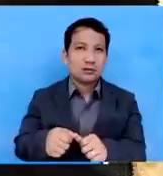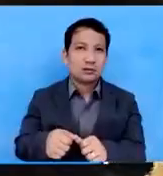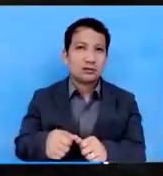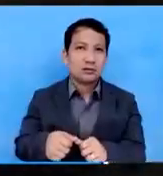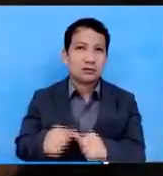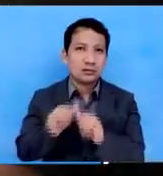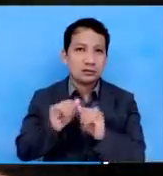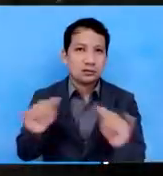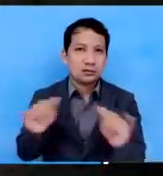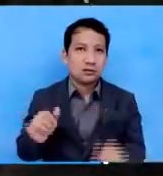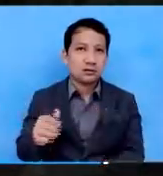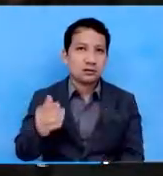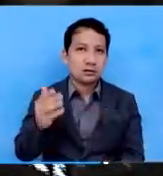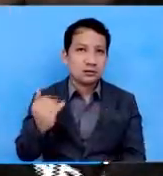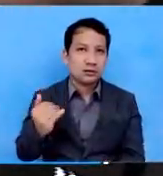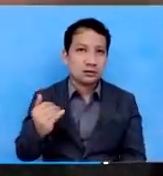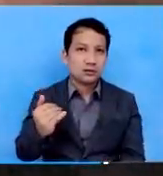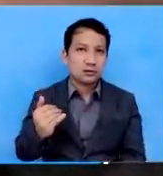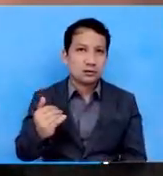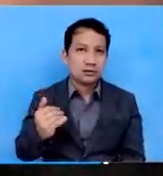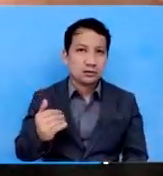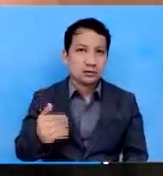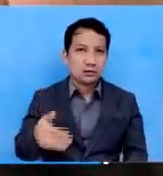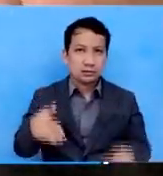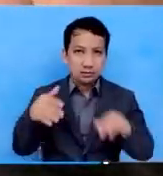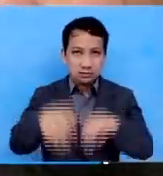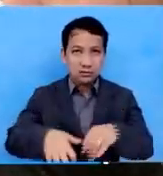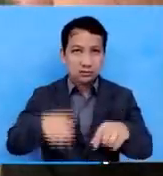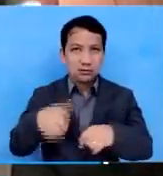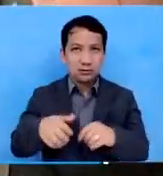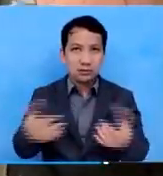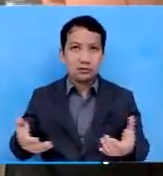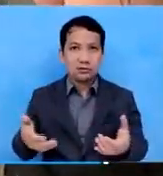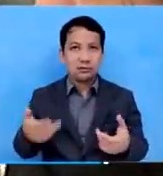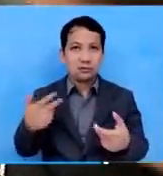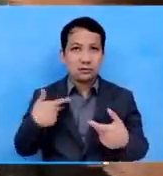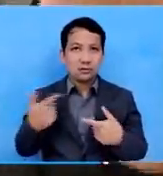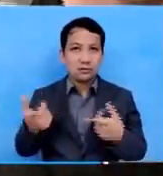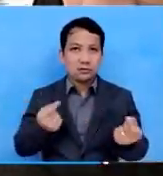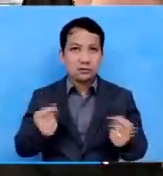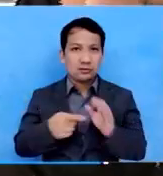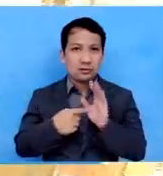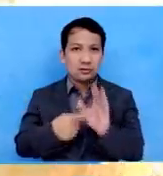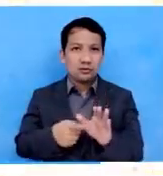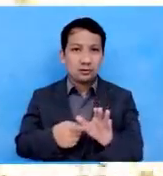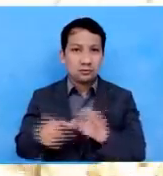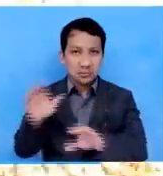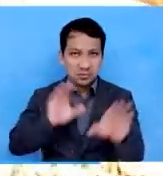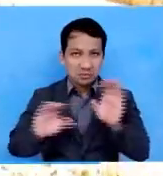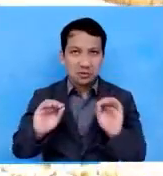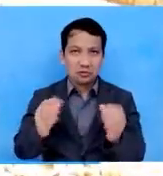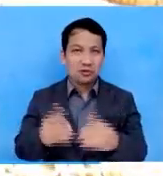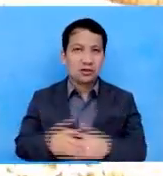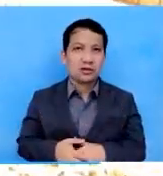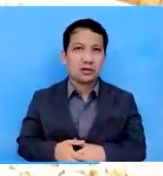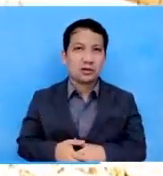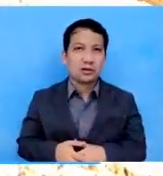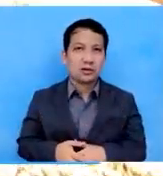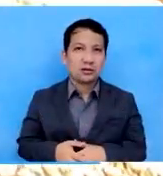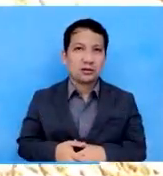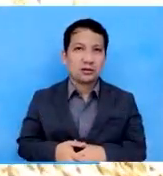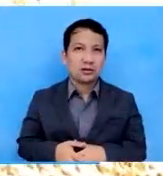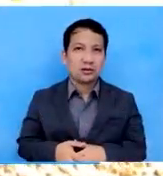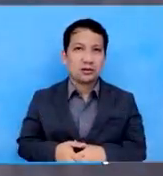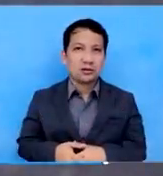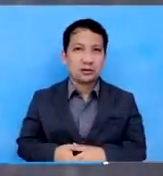Kasi po, sa mababaw, wala namang kami ginagamit na kimikal. At na, makakabili na dito ng